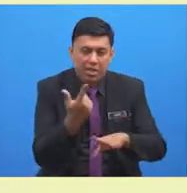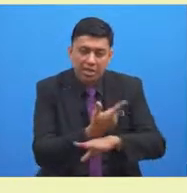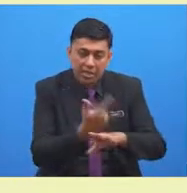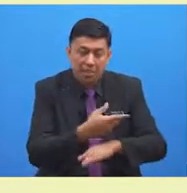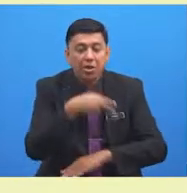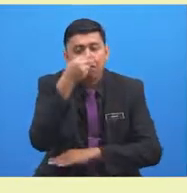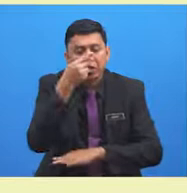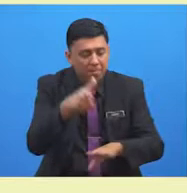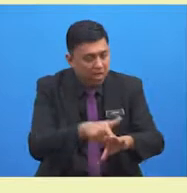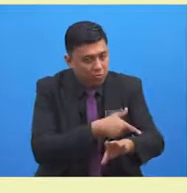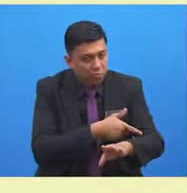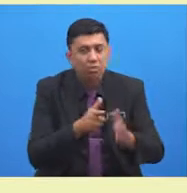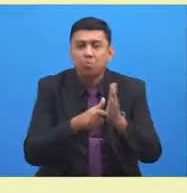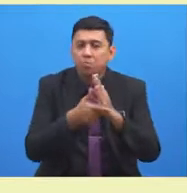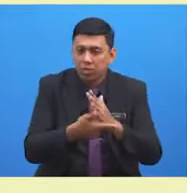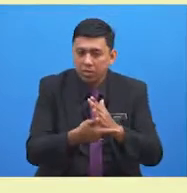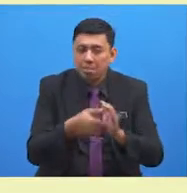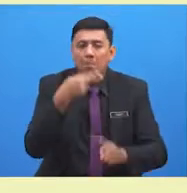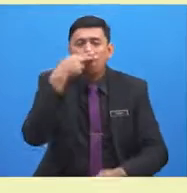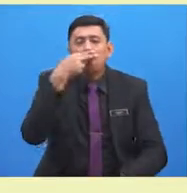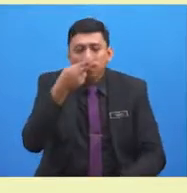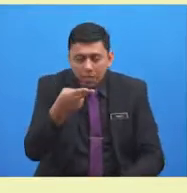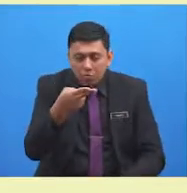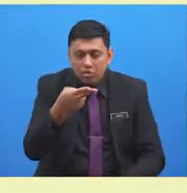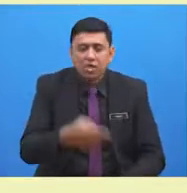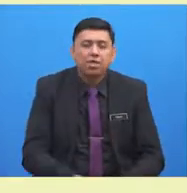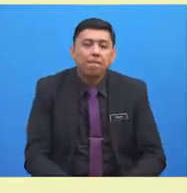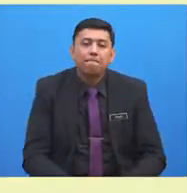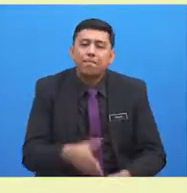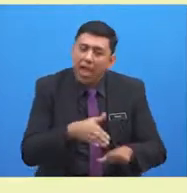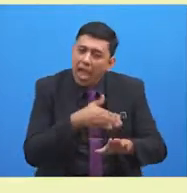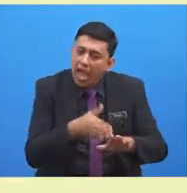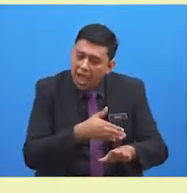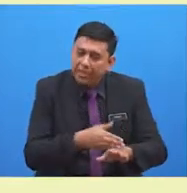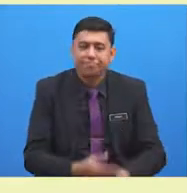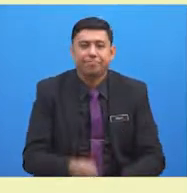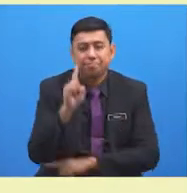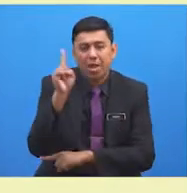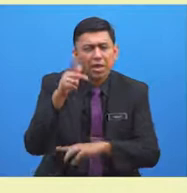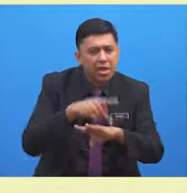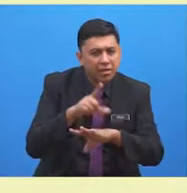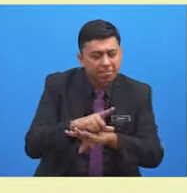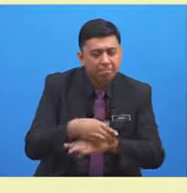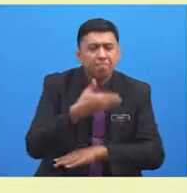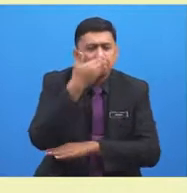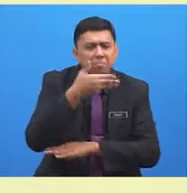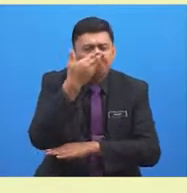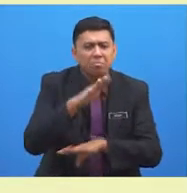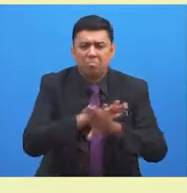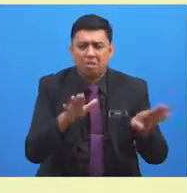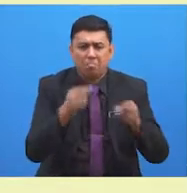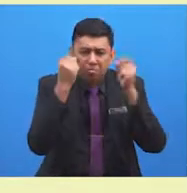bernafas panjang lalu menghembuskannya perlahan. Manakala, pernafasan tanpa